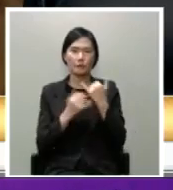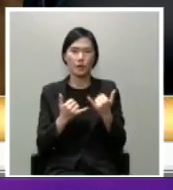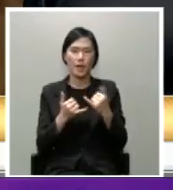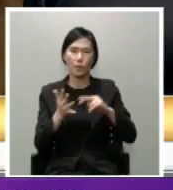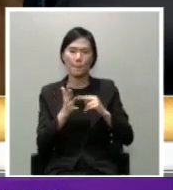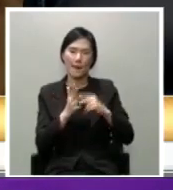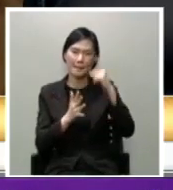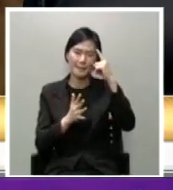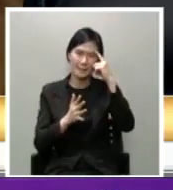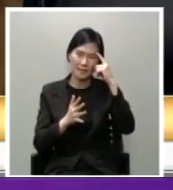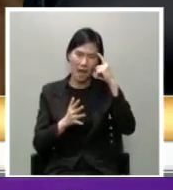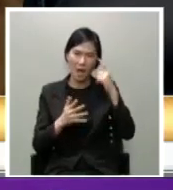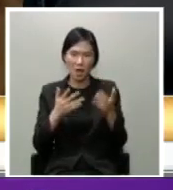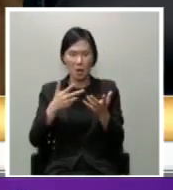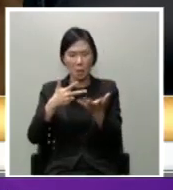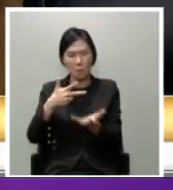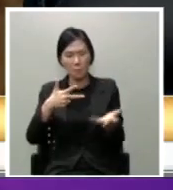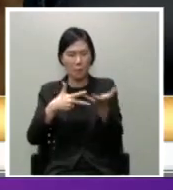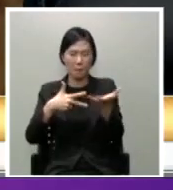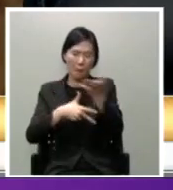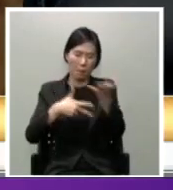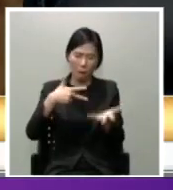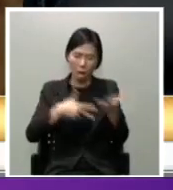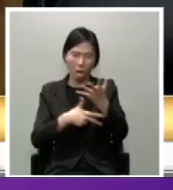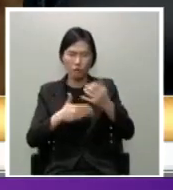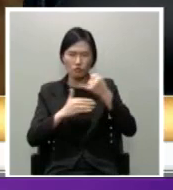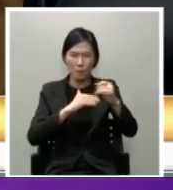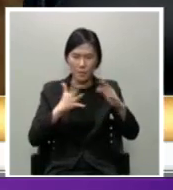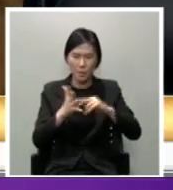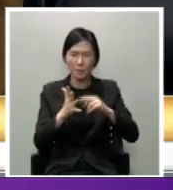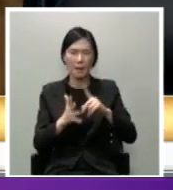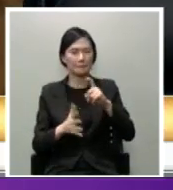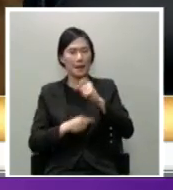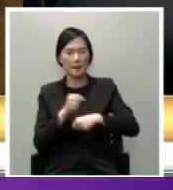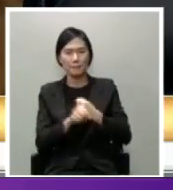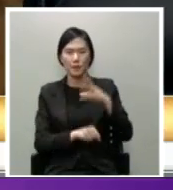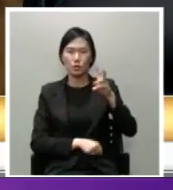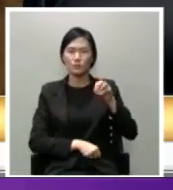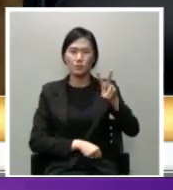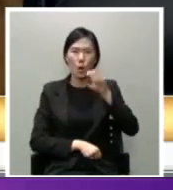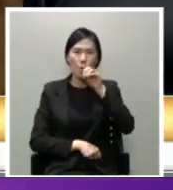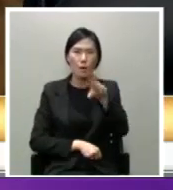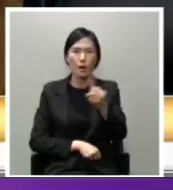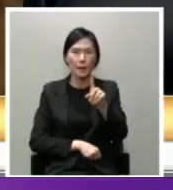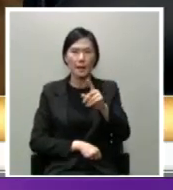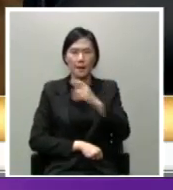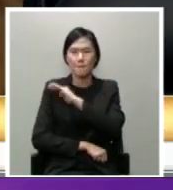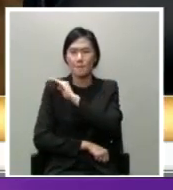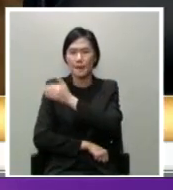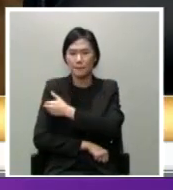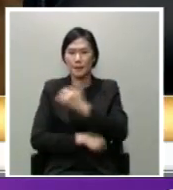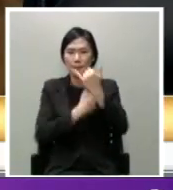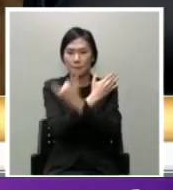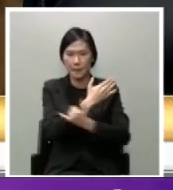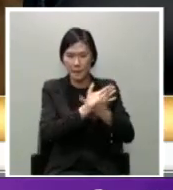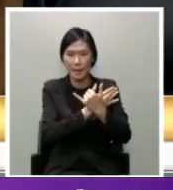ทธรณ์กันต่อไปไม่รู้จักจบมันจะเกิดอะไรขึ้นอีกฉบับนึงปี62เขาบอกอะไรมาเขาบอกว่าฟิลิปปินส์โดยเฉ